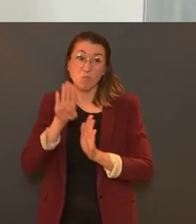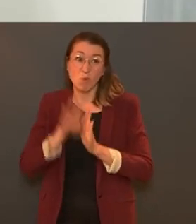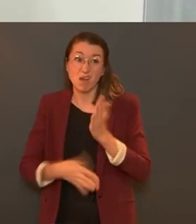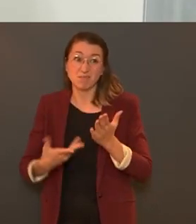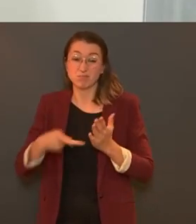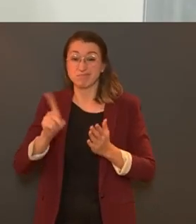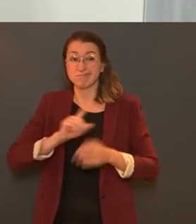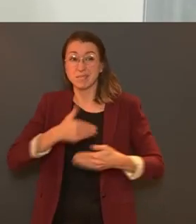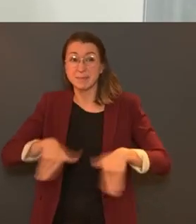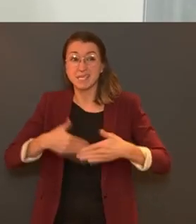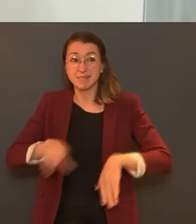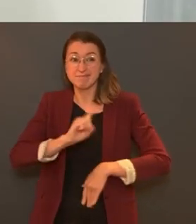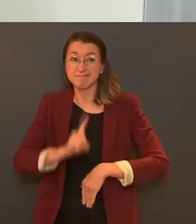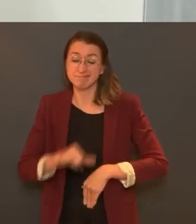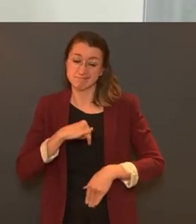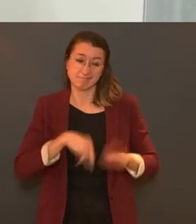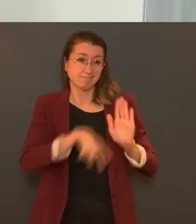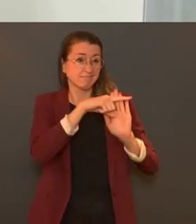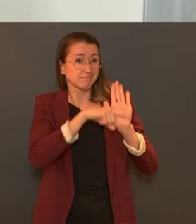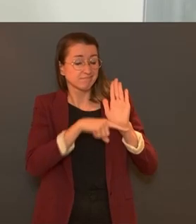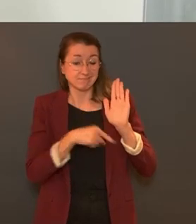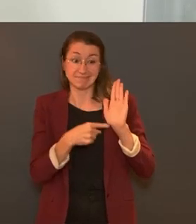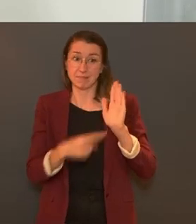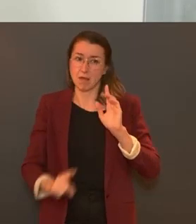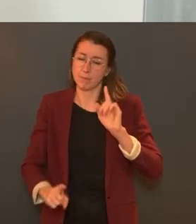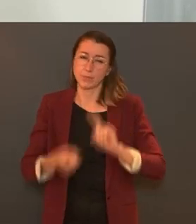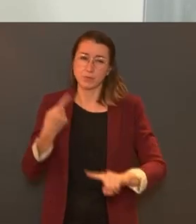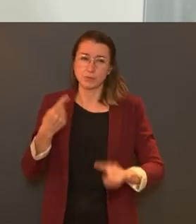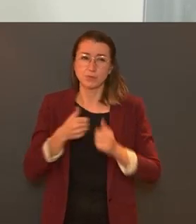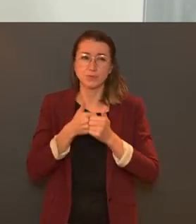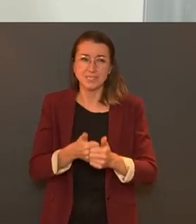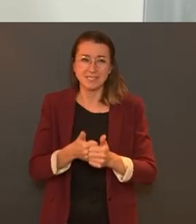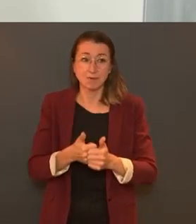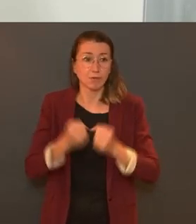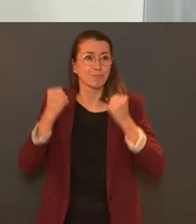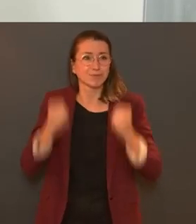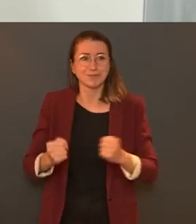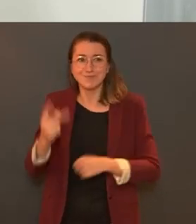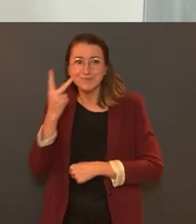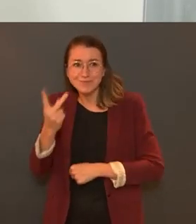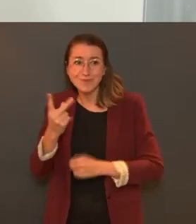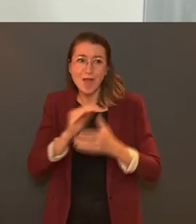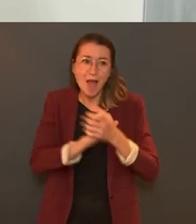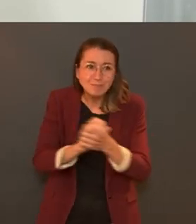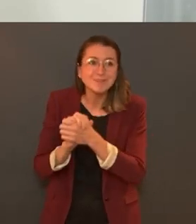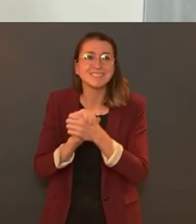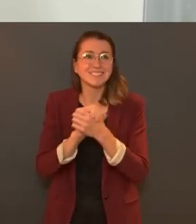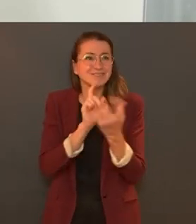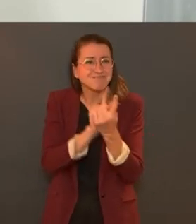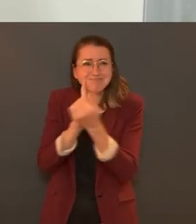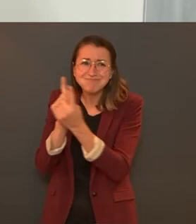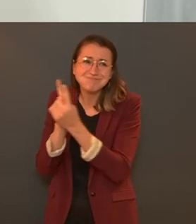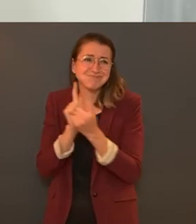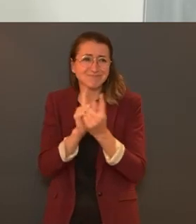continuer à les suivre. Il existe un tas de manières de se voir et de passer un bon moment ensemble qui sont conformes aux